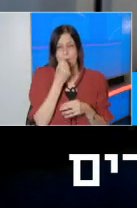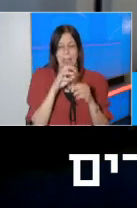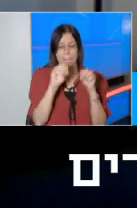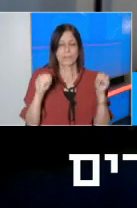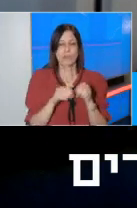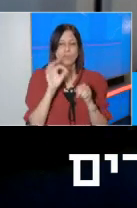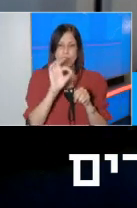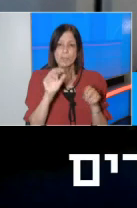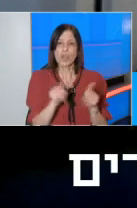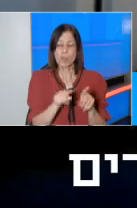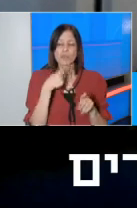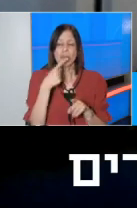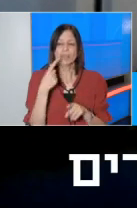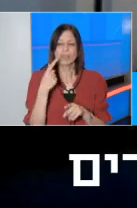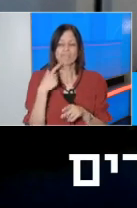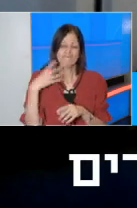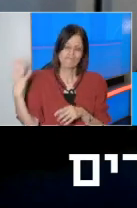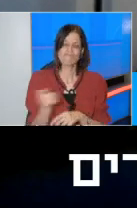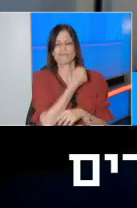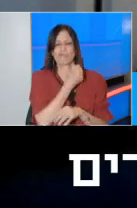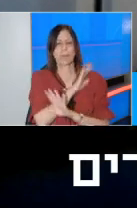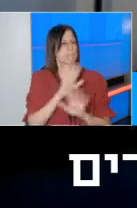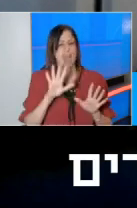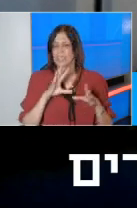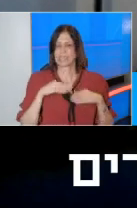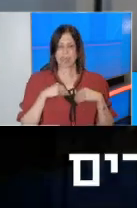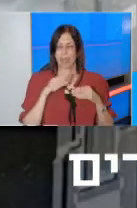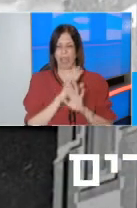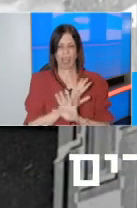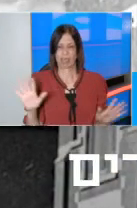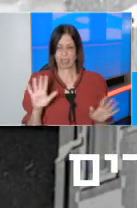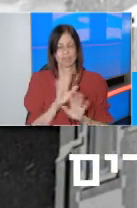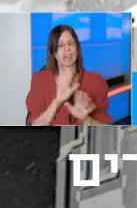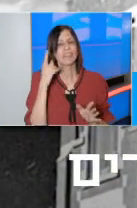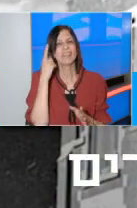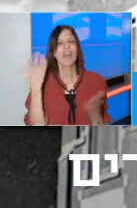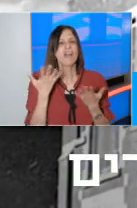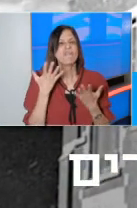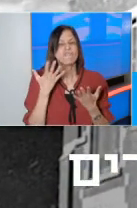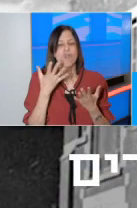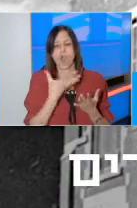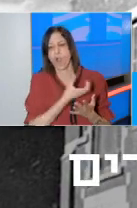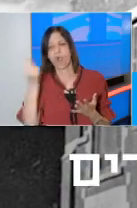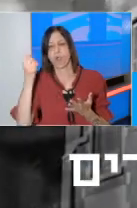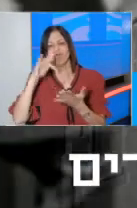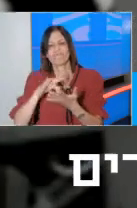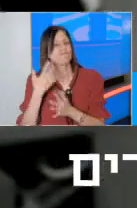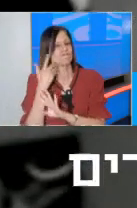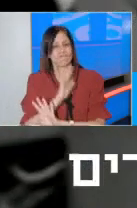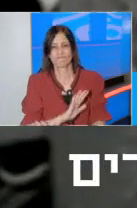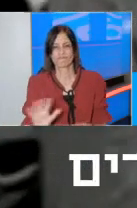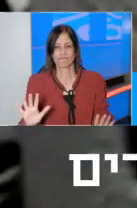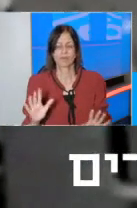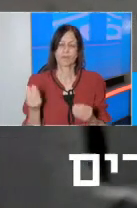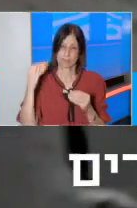שלהם, כמו שאמרת, בכוח, בכל מקרה ללא הסכמה, גם ללא ידיעה לאיפה הם הולכים. מעבר